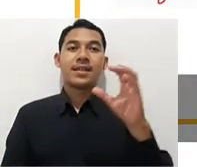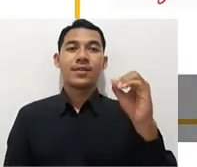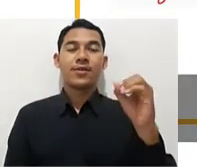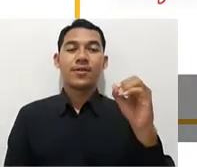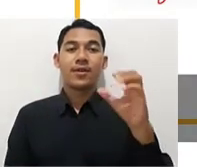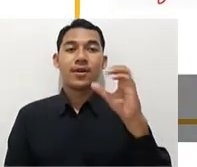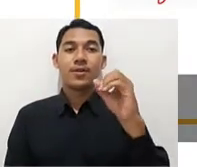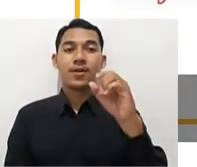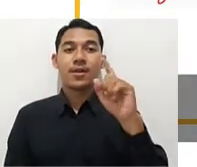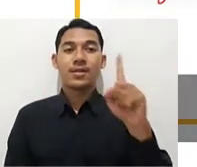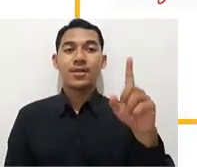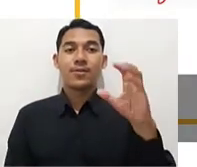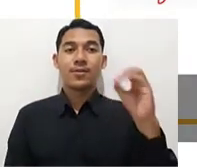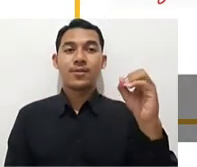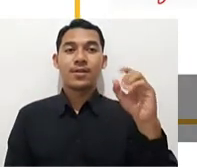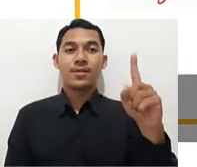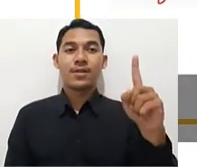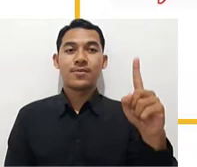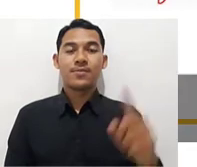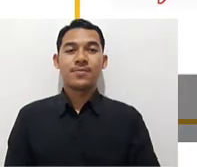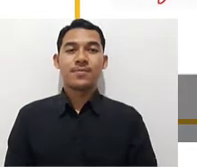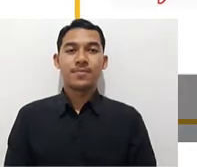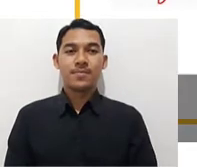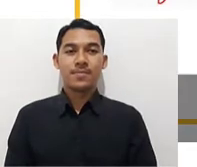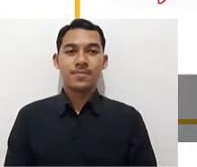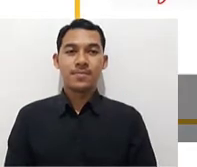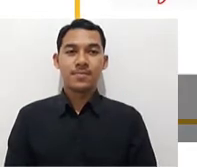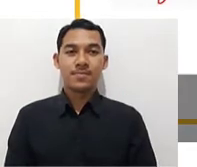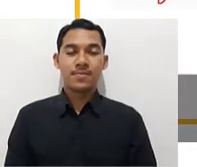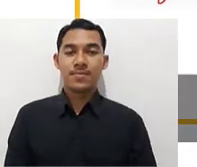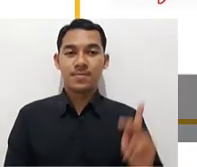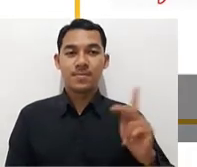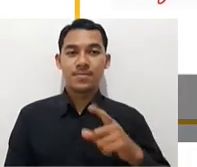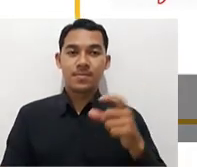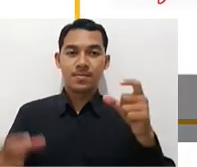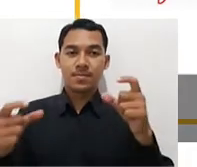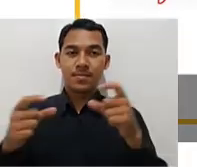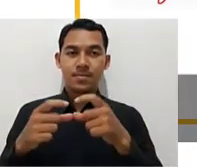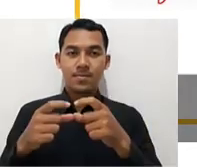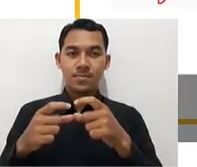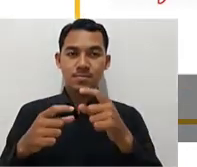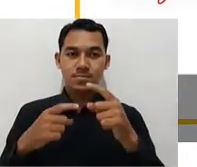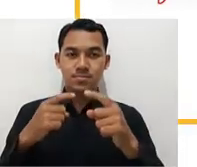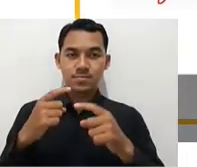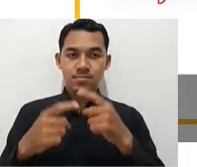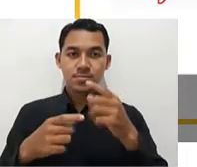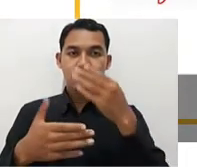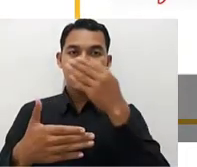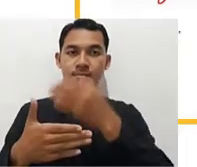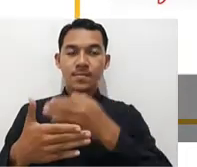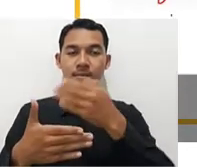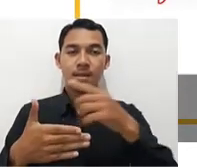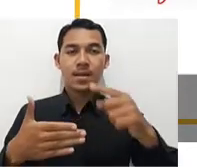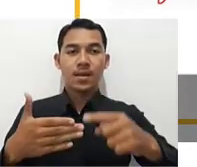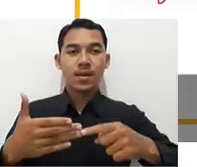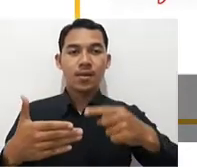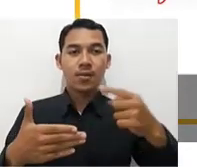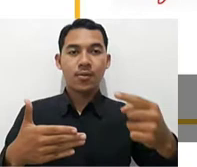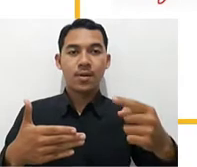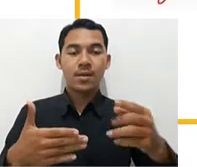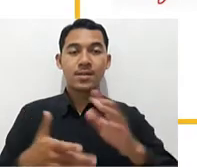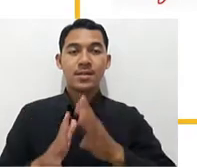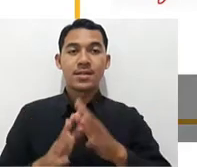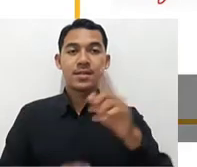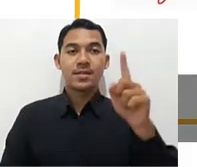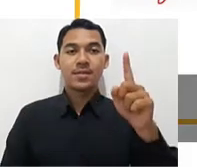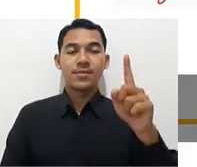Jadi nol satu ya kan. Nah, begitu kita clock lagi, baru nanti data keluarannya mulai keluar, yaitu satu. Ntar clock